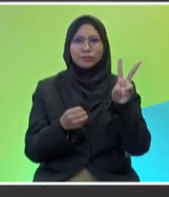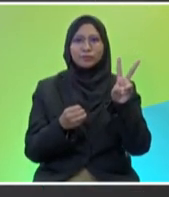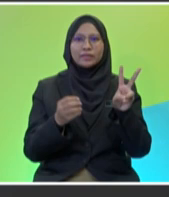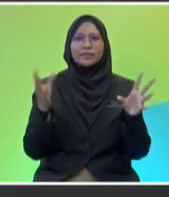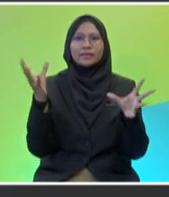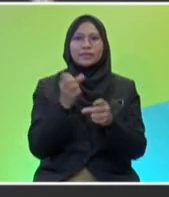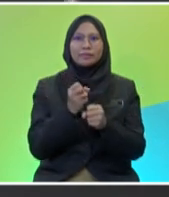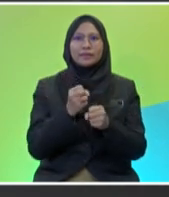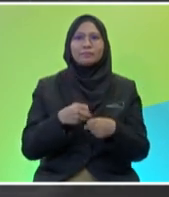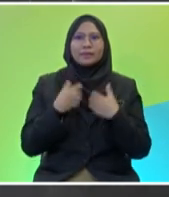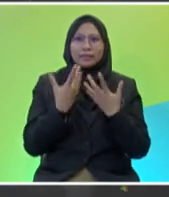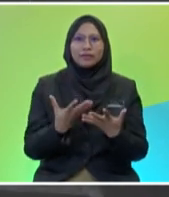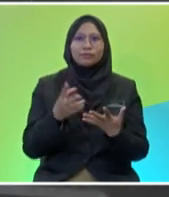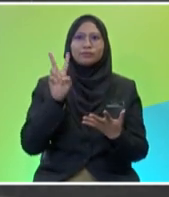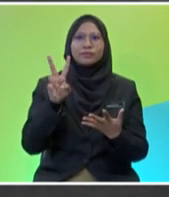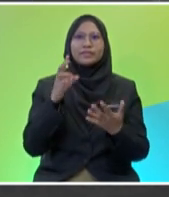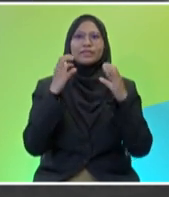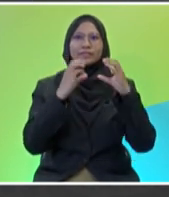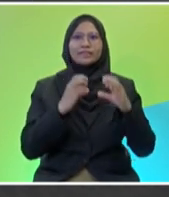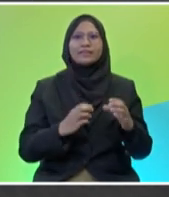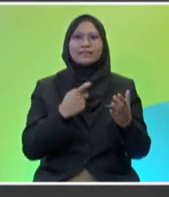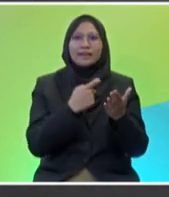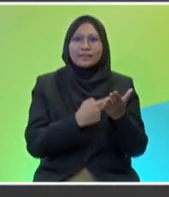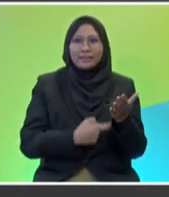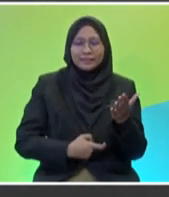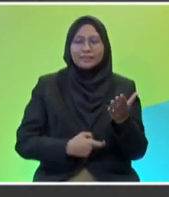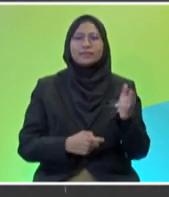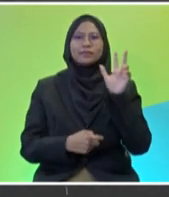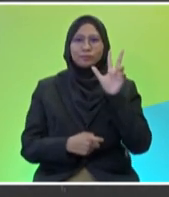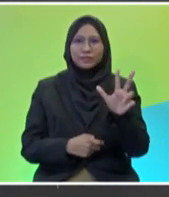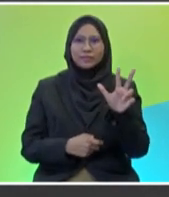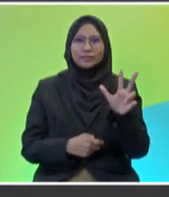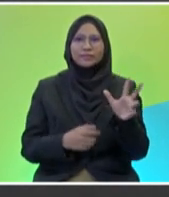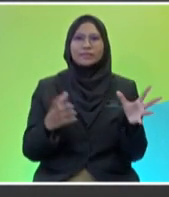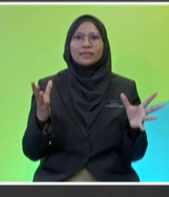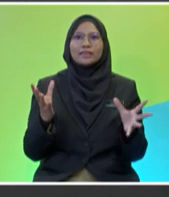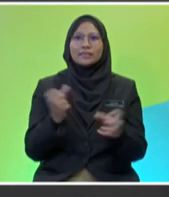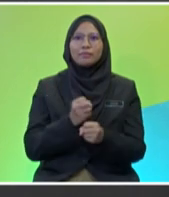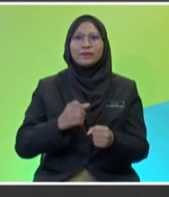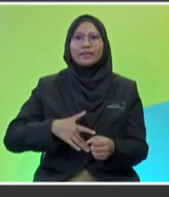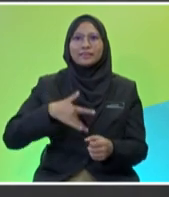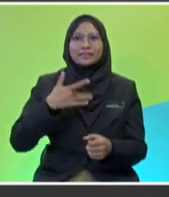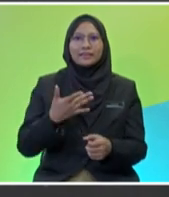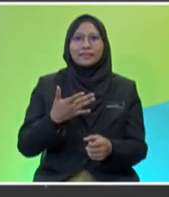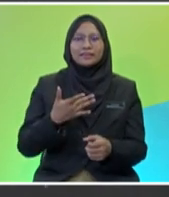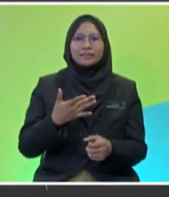penghematan alam dan yang ketiga murid dapat menyatakan perasaan terhadap agensi